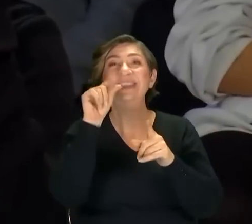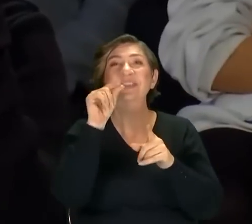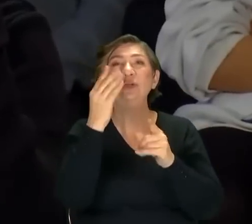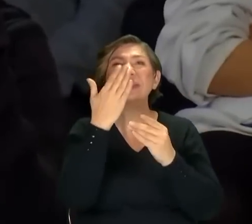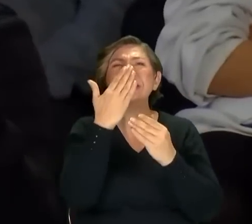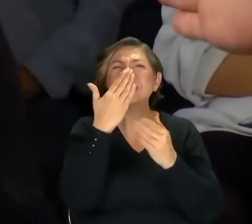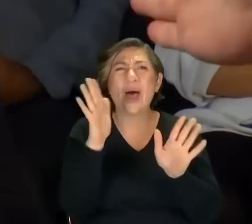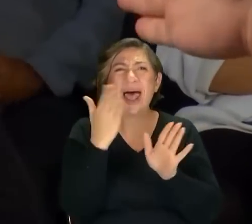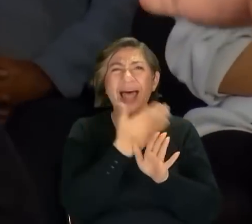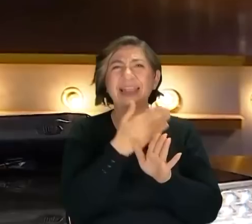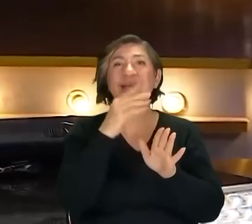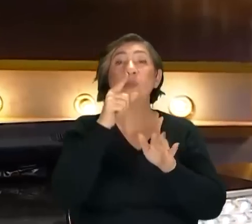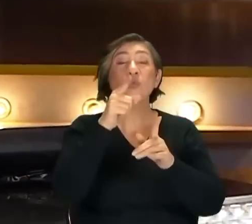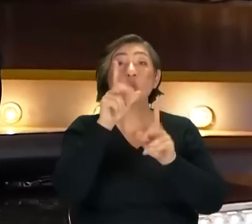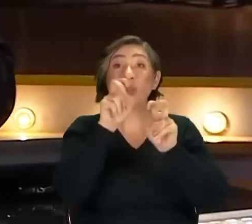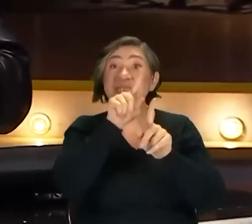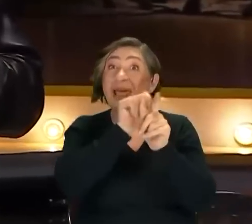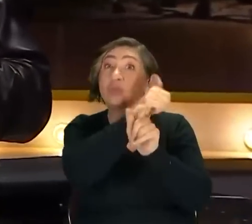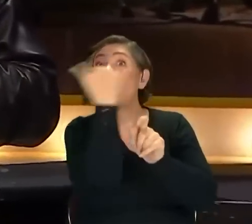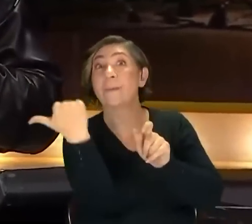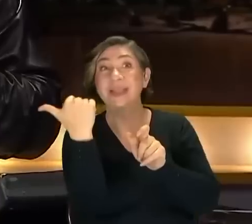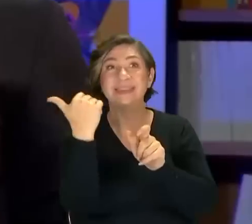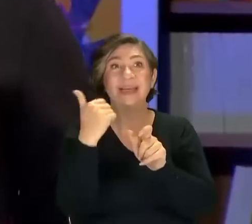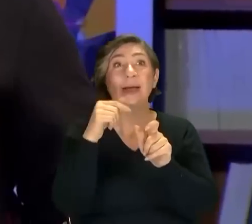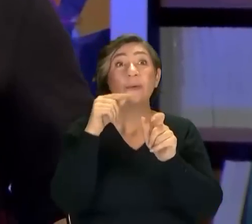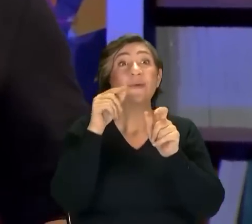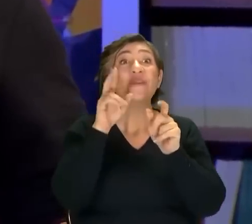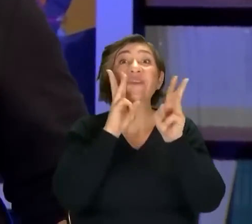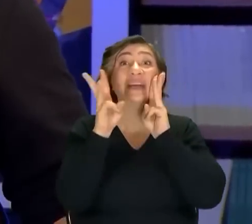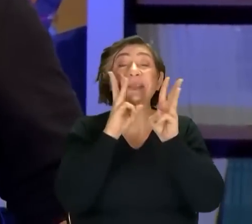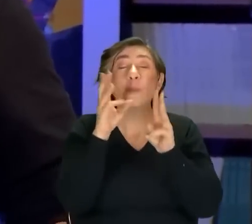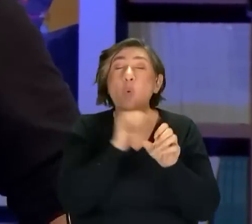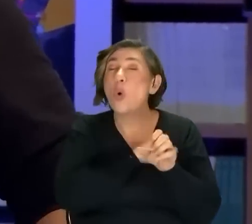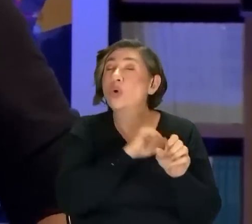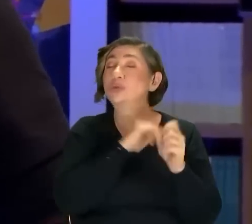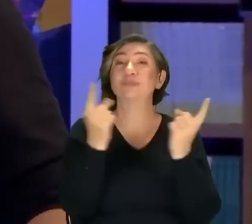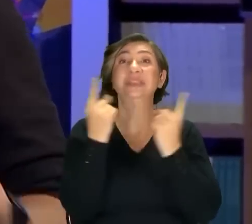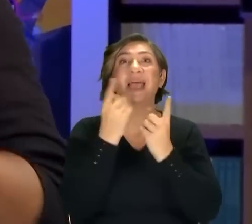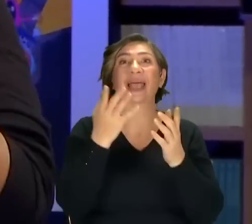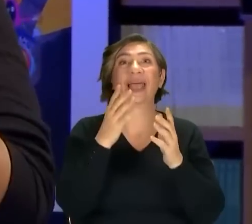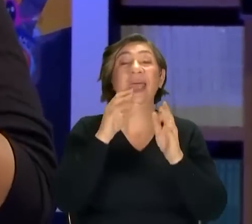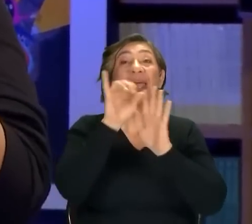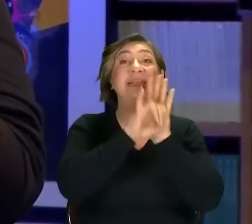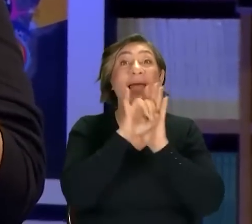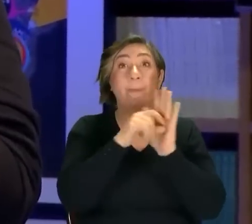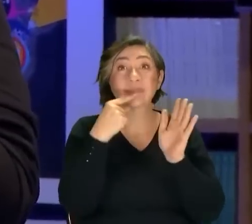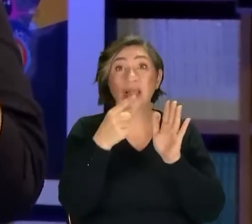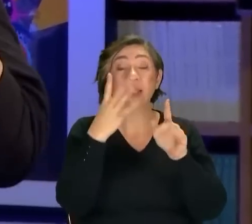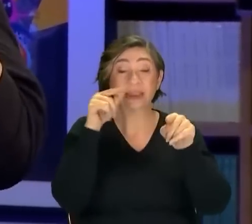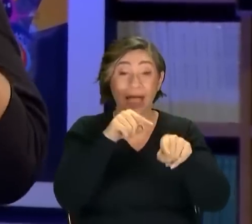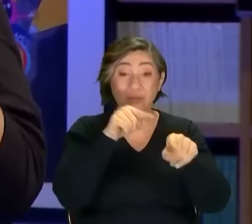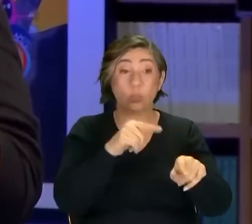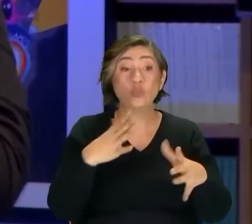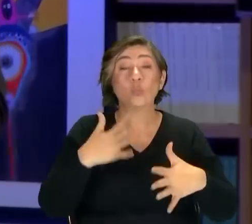yarın kalıyor. Yarın bir gün sana dönebilir yani içinde. Konu anladın mı? Ben yani şimdi, o WhatsApp korkunç tabii. Bir şey. Instagram'da dedi ya işte artık...